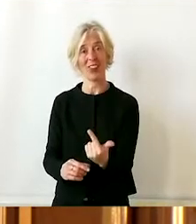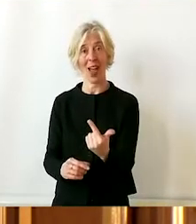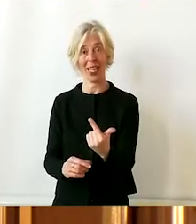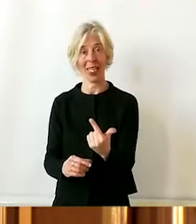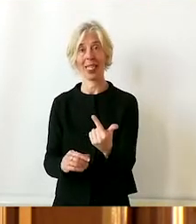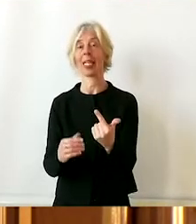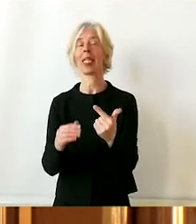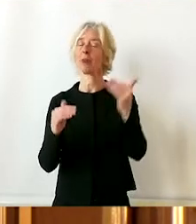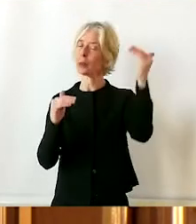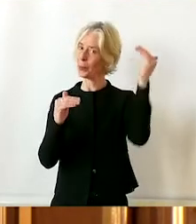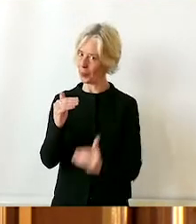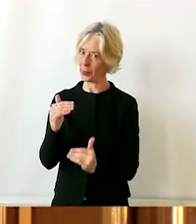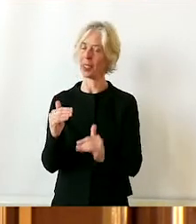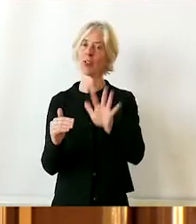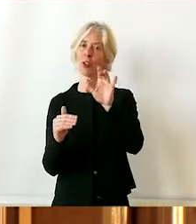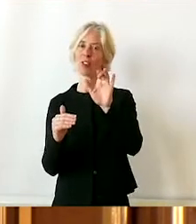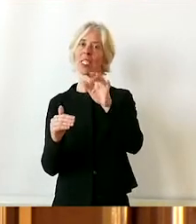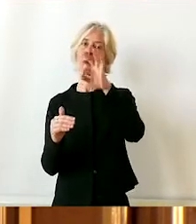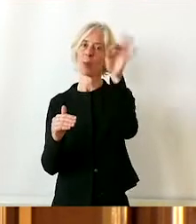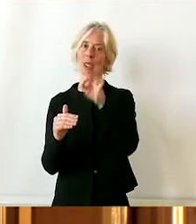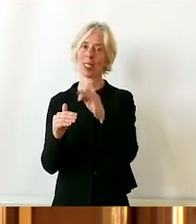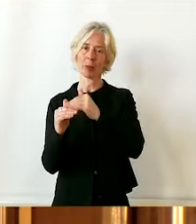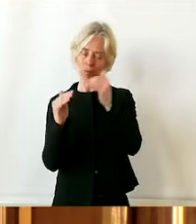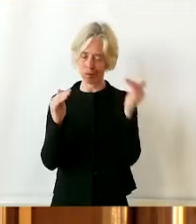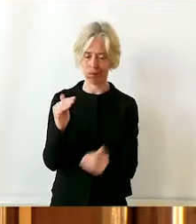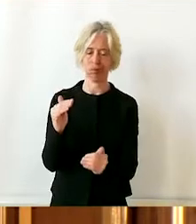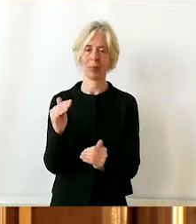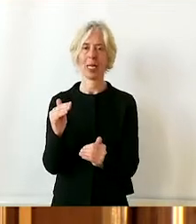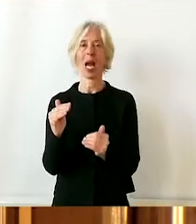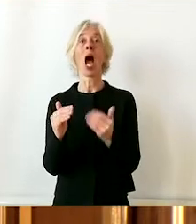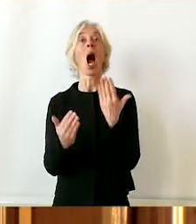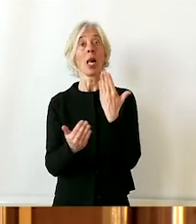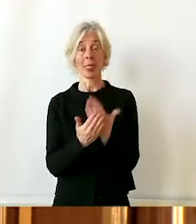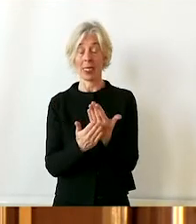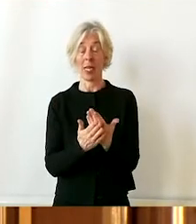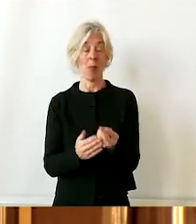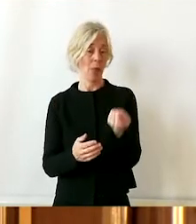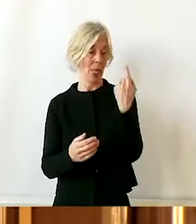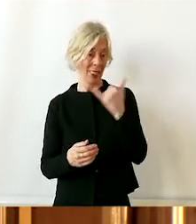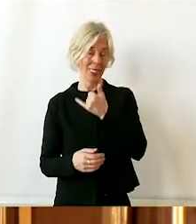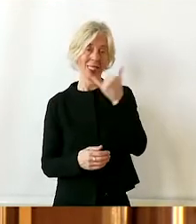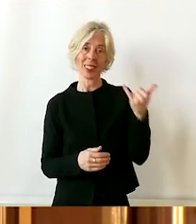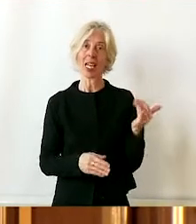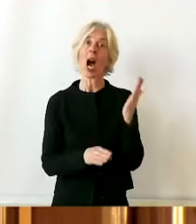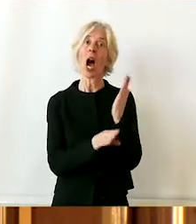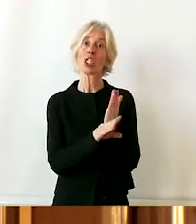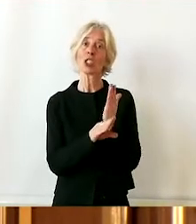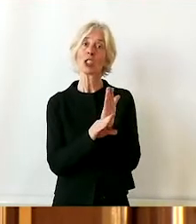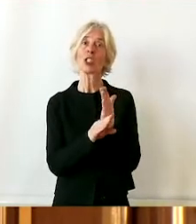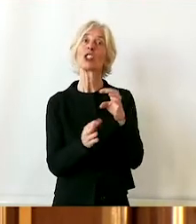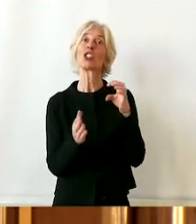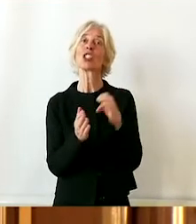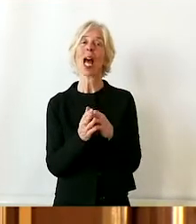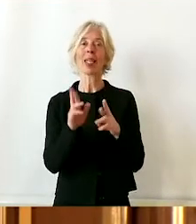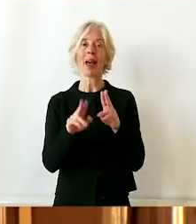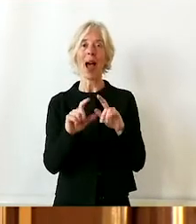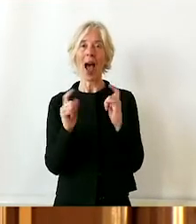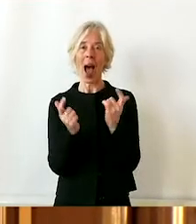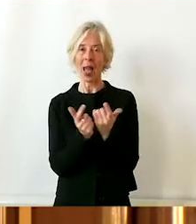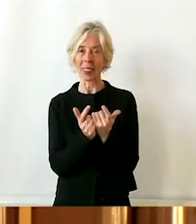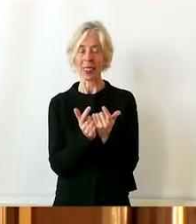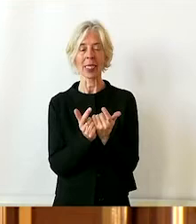ein Stückchen mehr Anstrengung notwendig. Der Stadtrat hat vergangenes Jahr beschlossen, dass wir noch ein CO2-Restbudget von